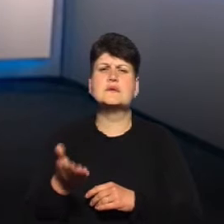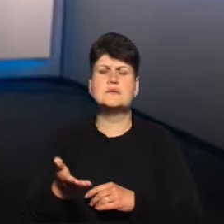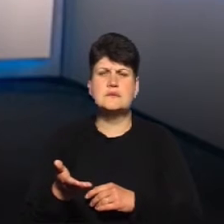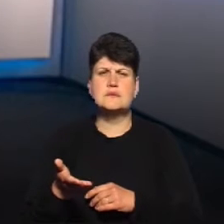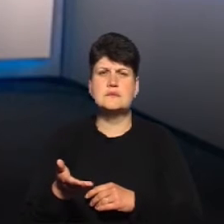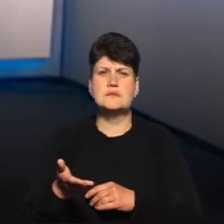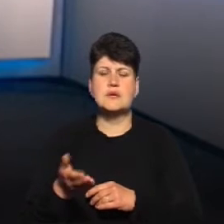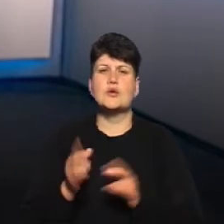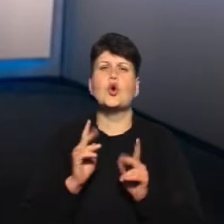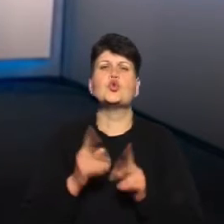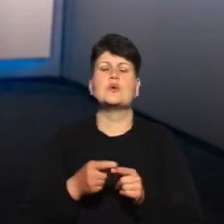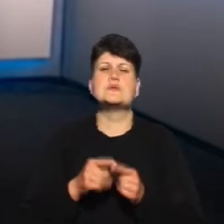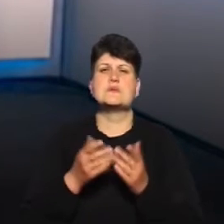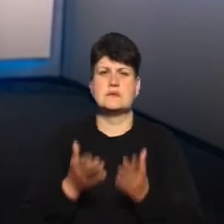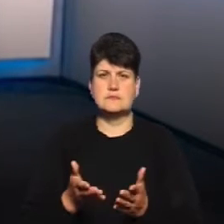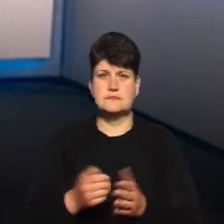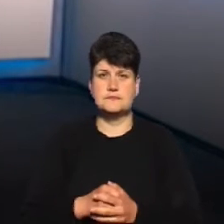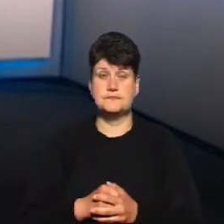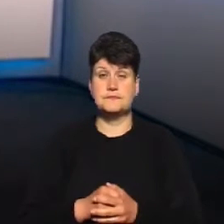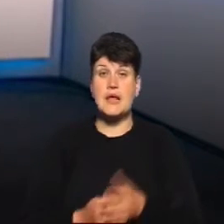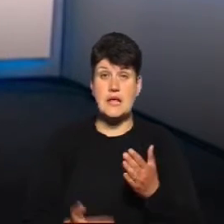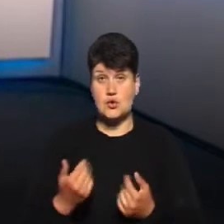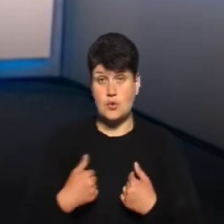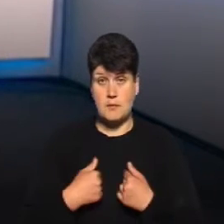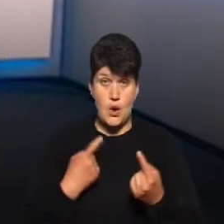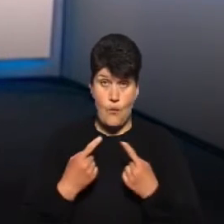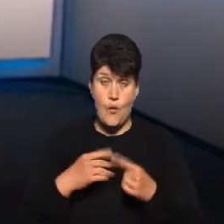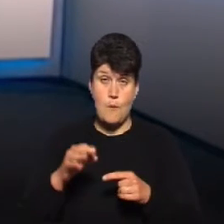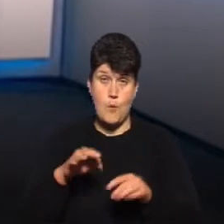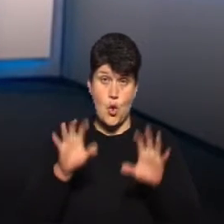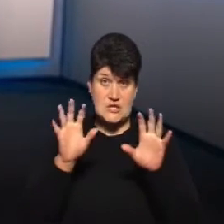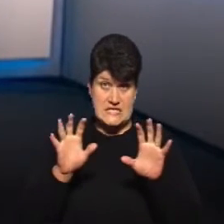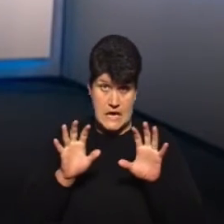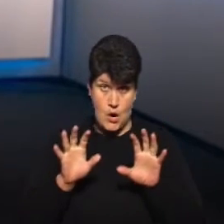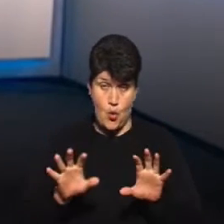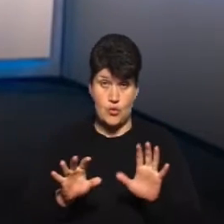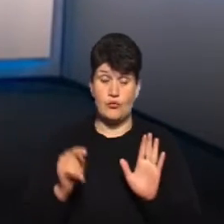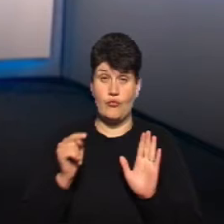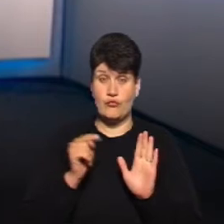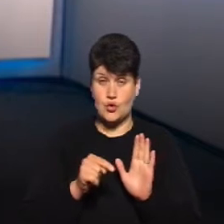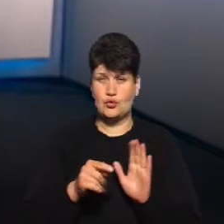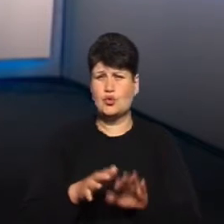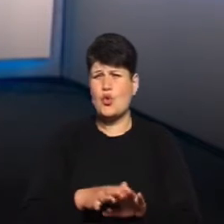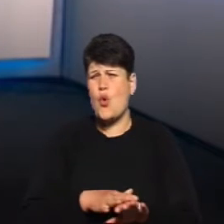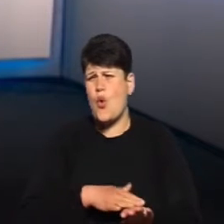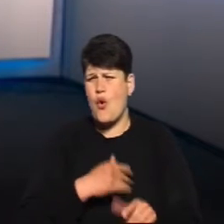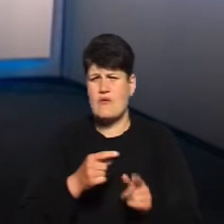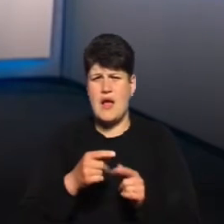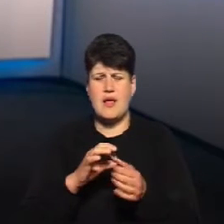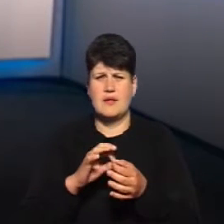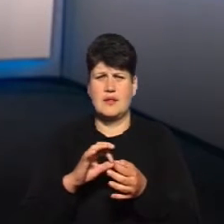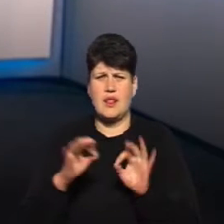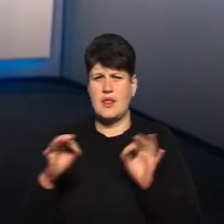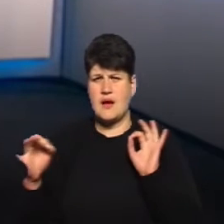Хто такий олігарх взагалі? Ну, якщо ми говоримо про закон, в нього така взагалі довга назва, її варто також озвучити.